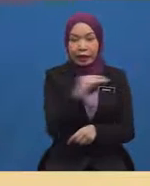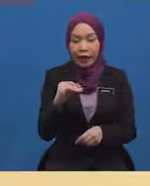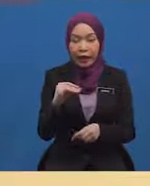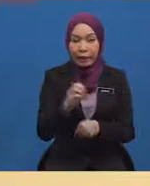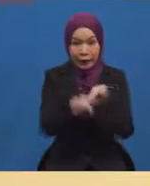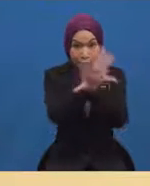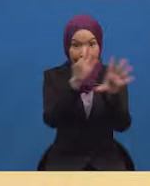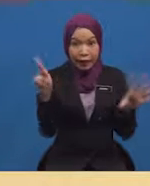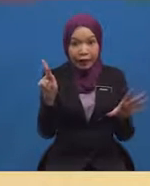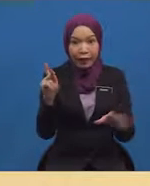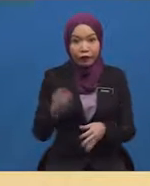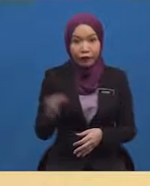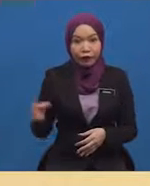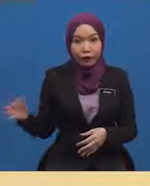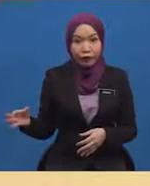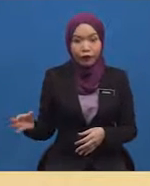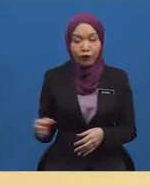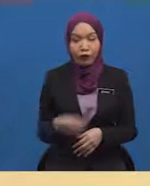taburan penduduk di dunia.